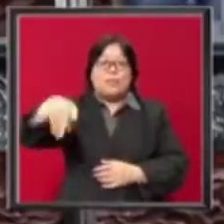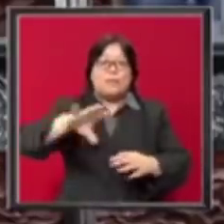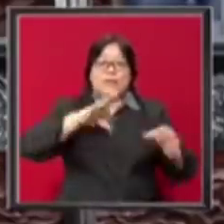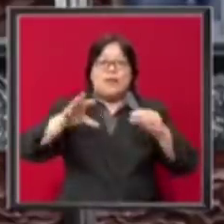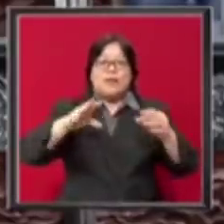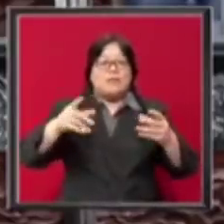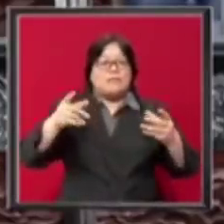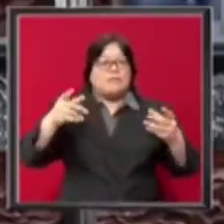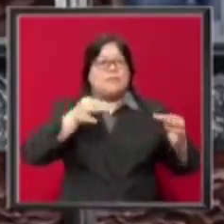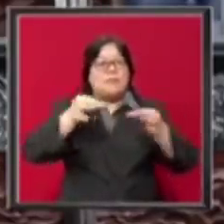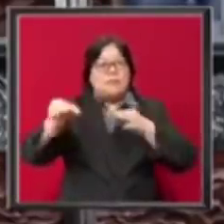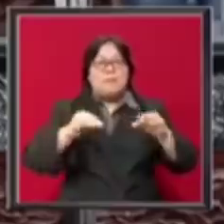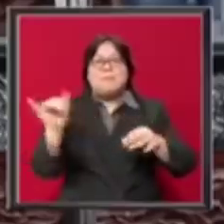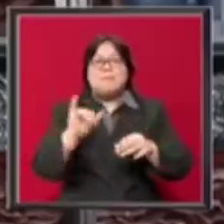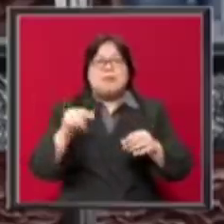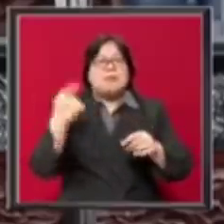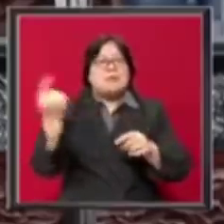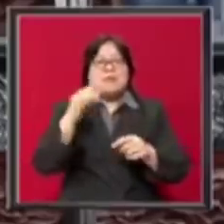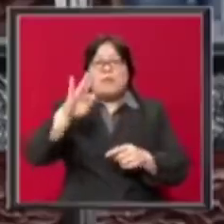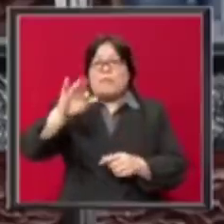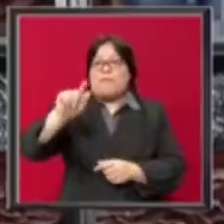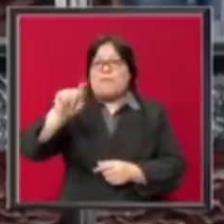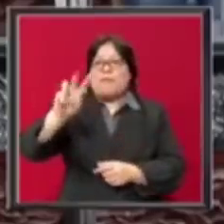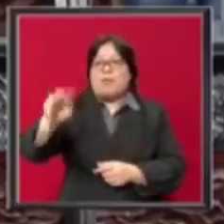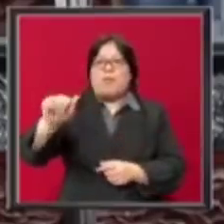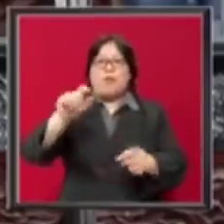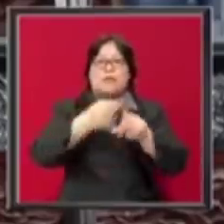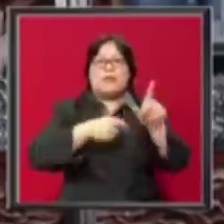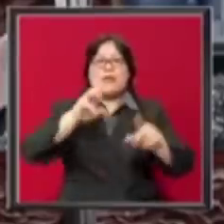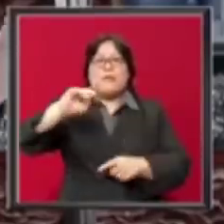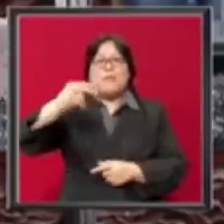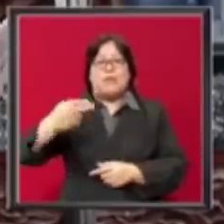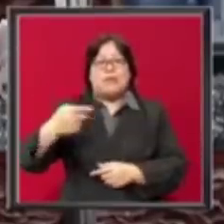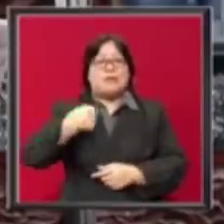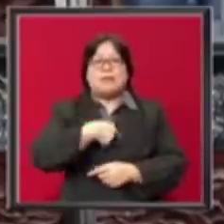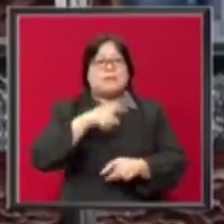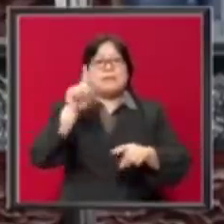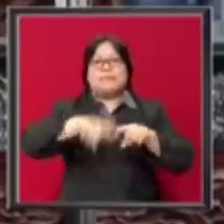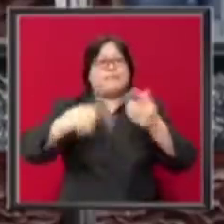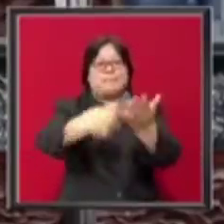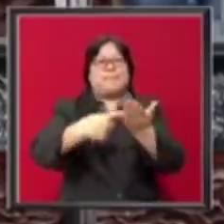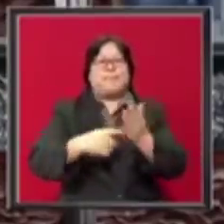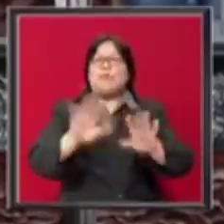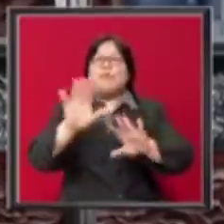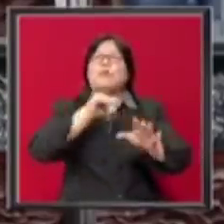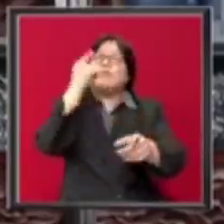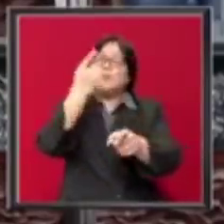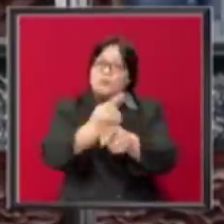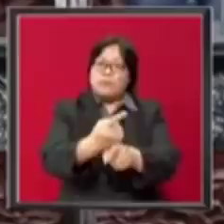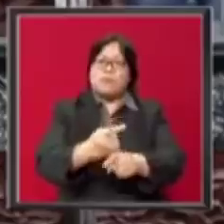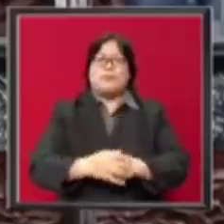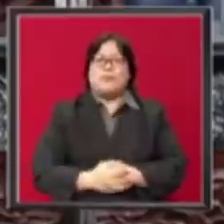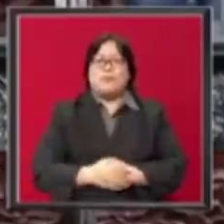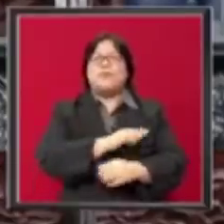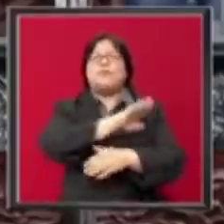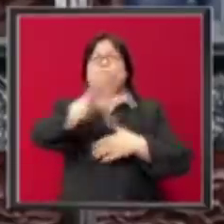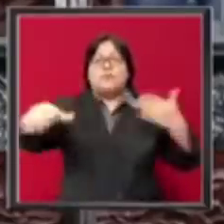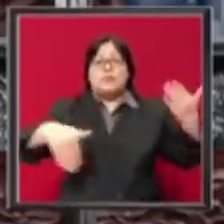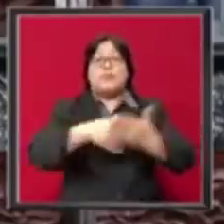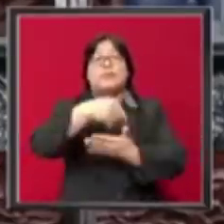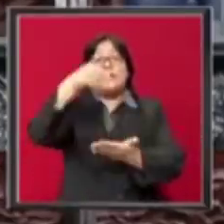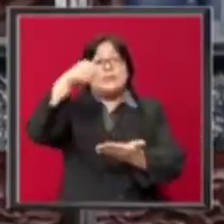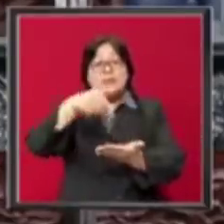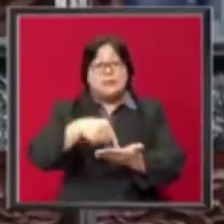dibagi gambaran seolah satu fatwa daripada Kementerian Kesihatan, kita jangan bahas lagi. Tak betul. Semua